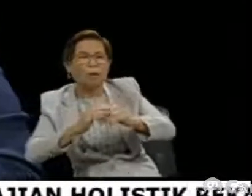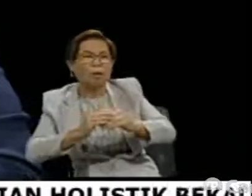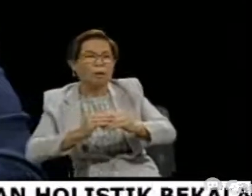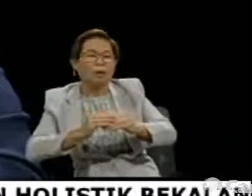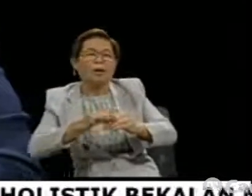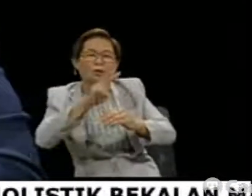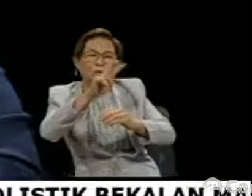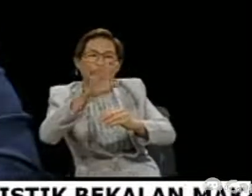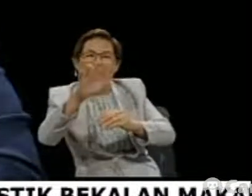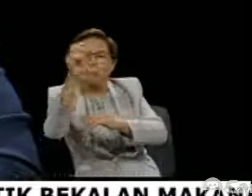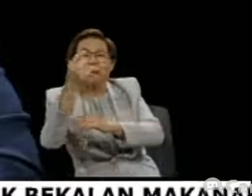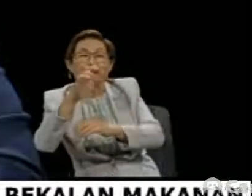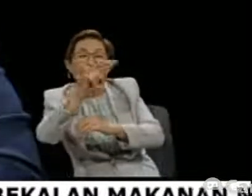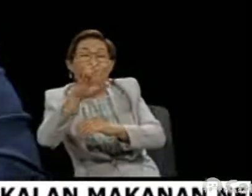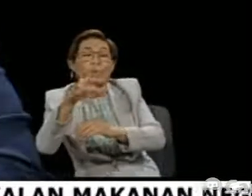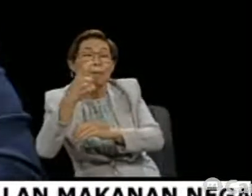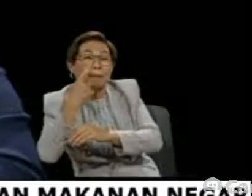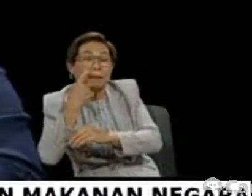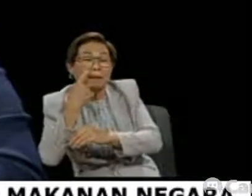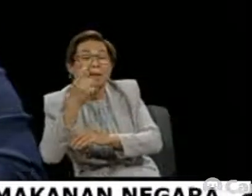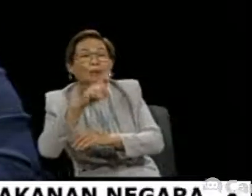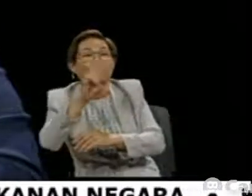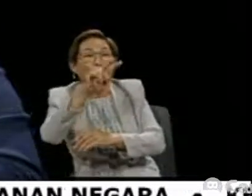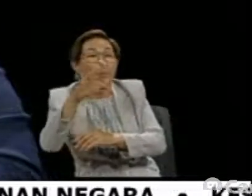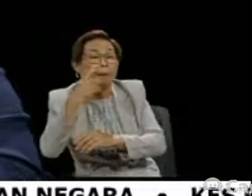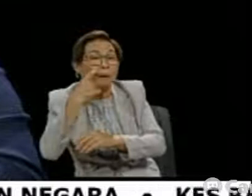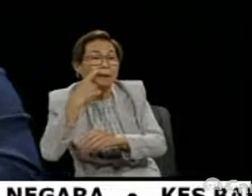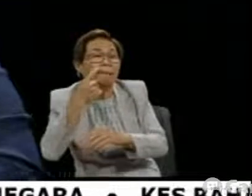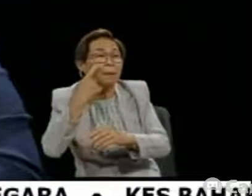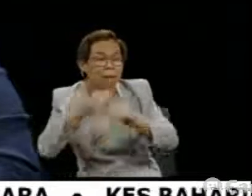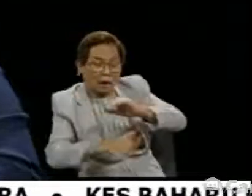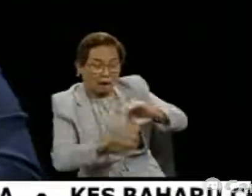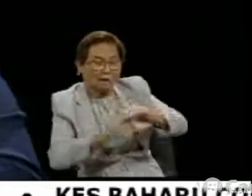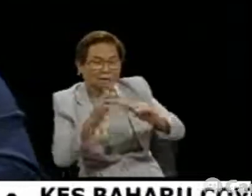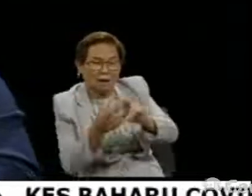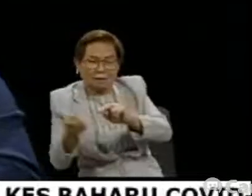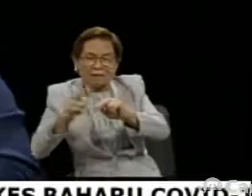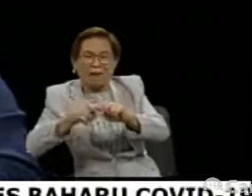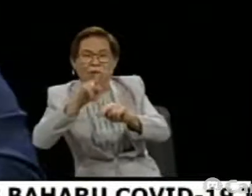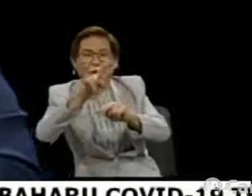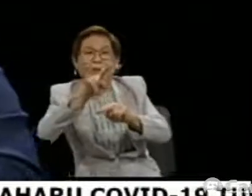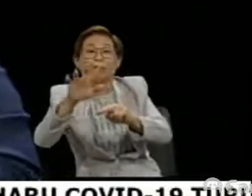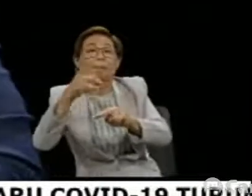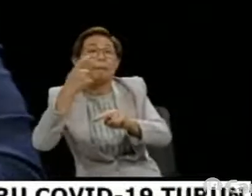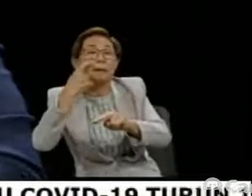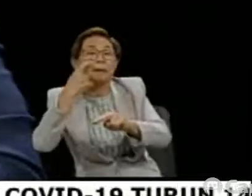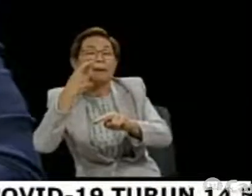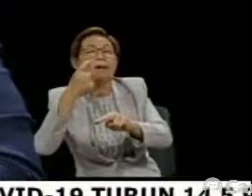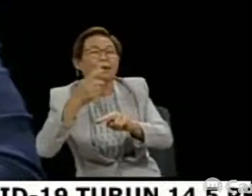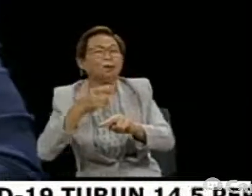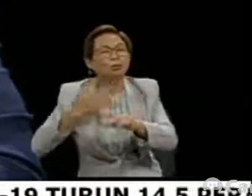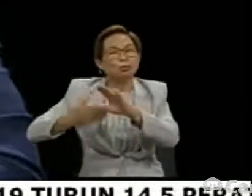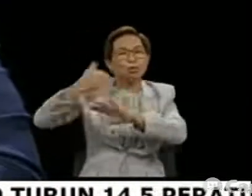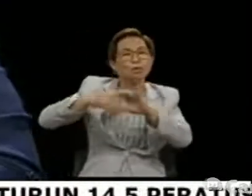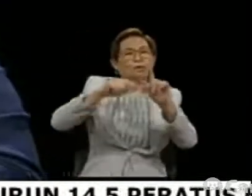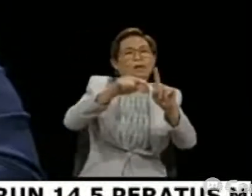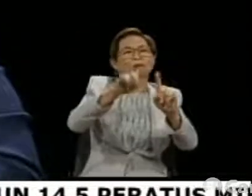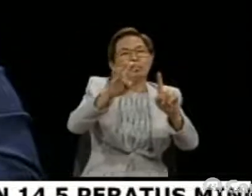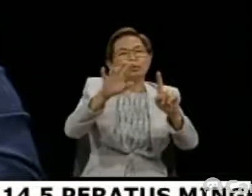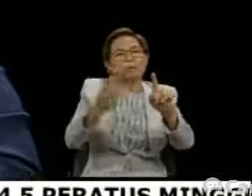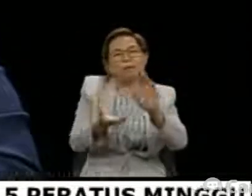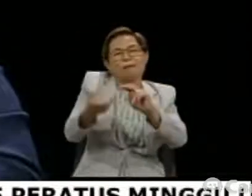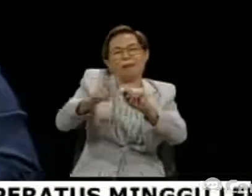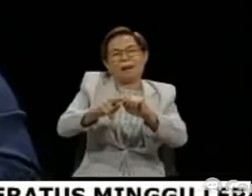25 toys bath menemui pembawa mata asas sebelum yd25 tasya's ke sebelumnya satu berjudul mengenai